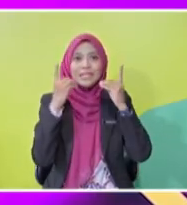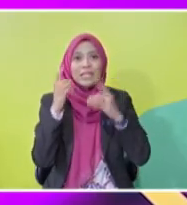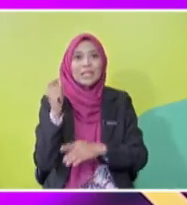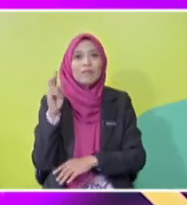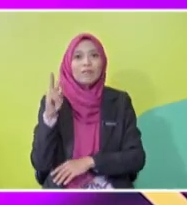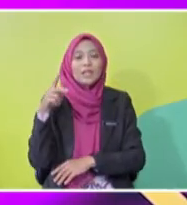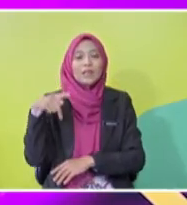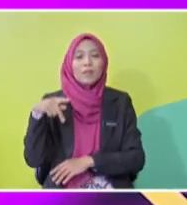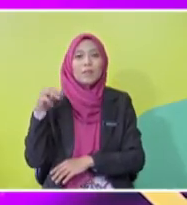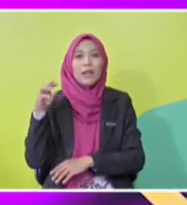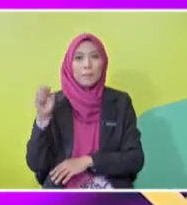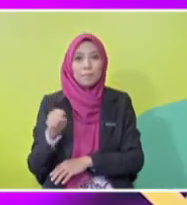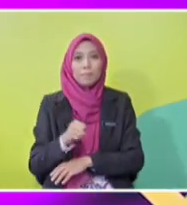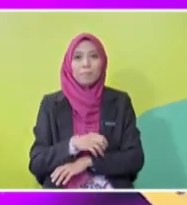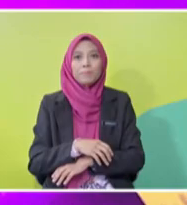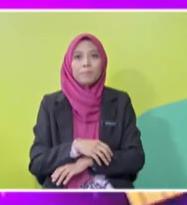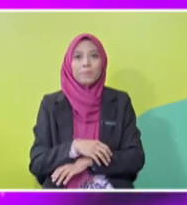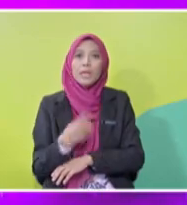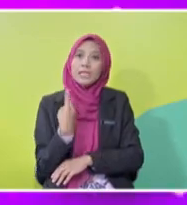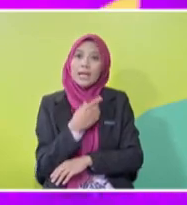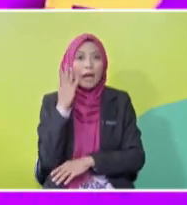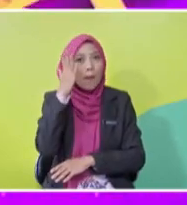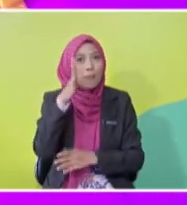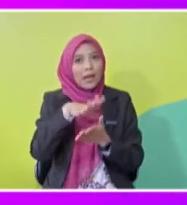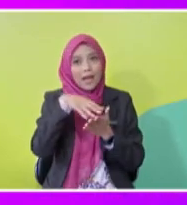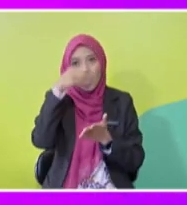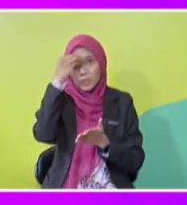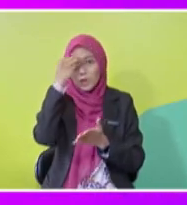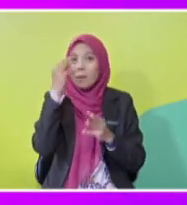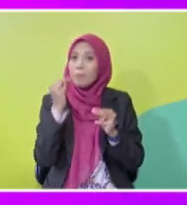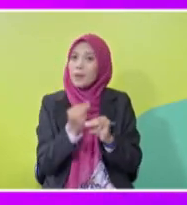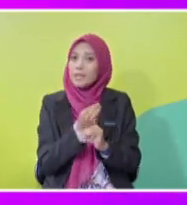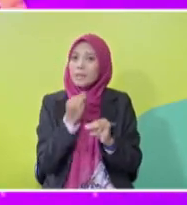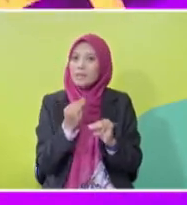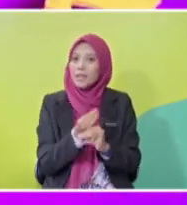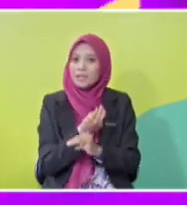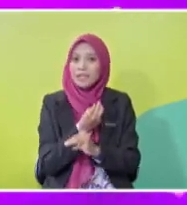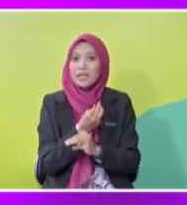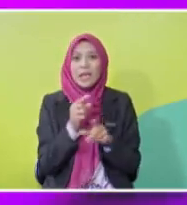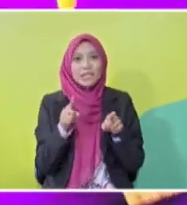hari ini Tentunya kita akan belajar mengenai iman kepada matematika